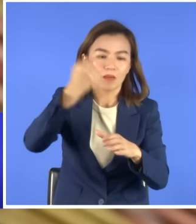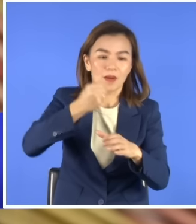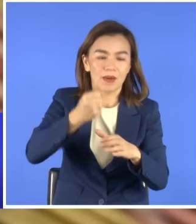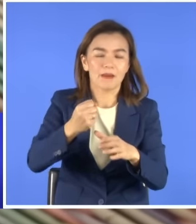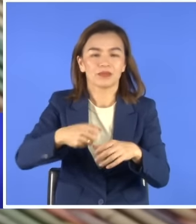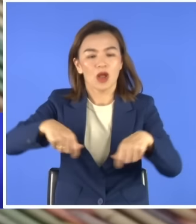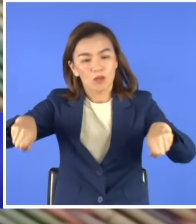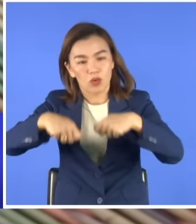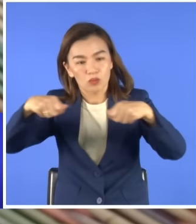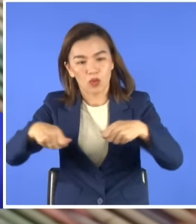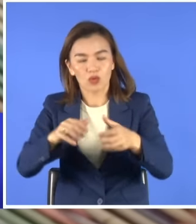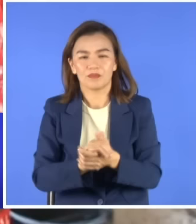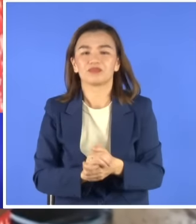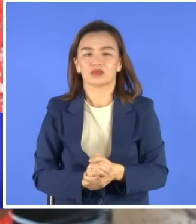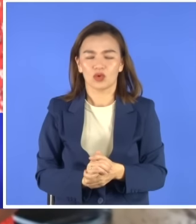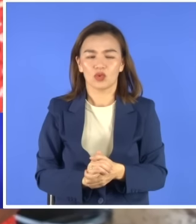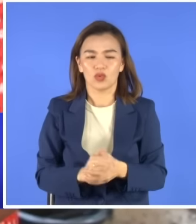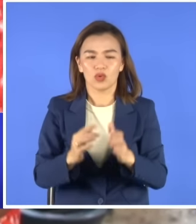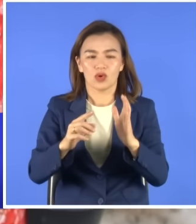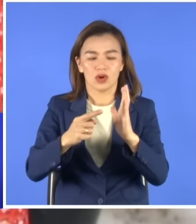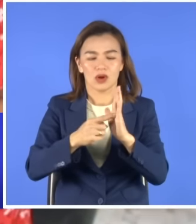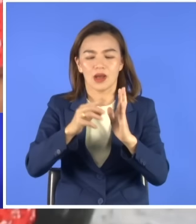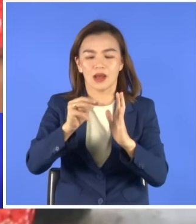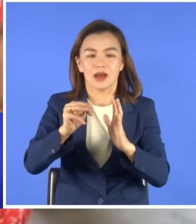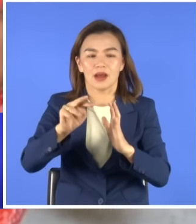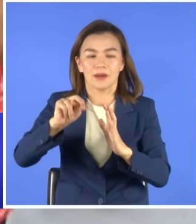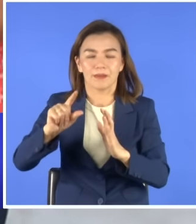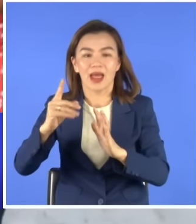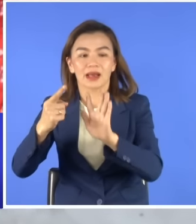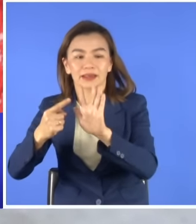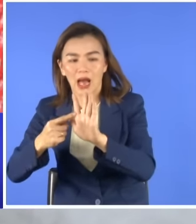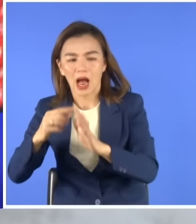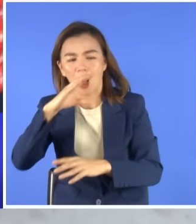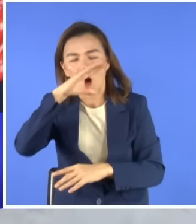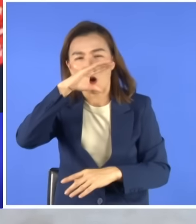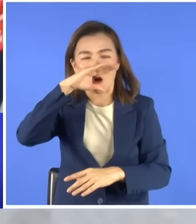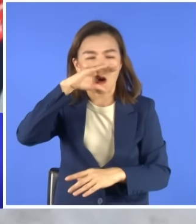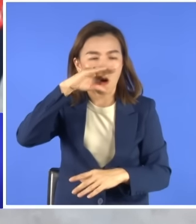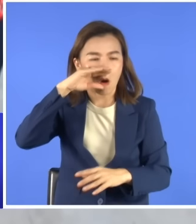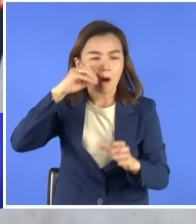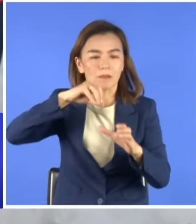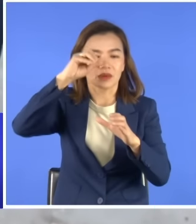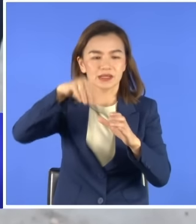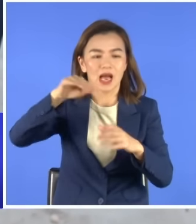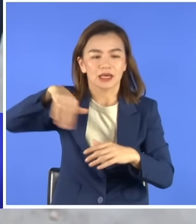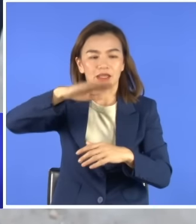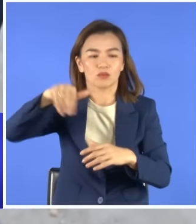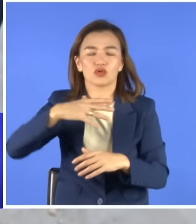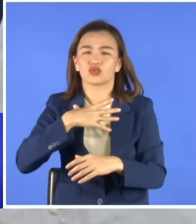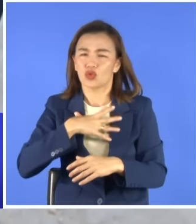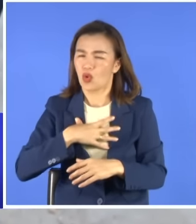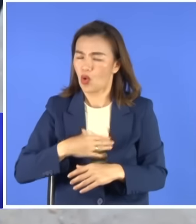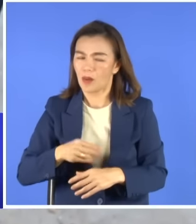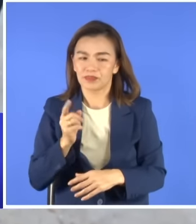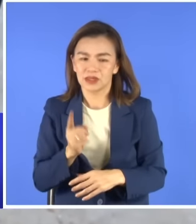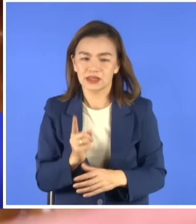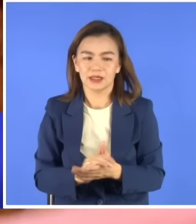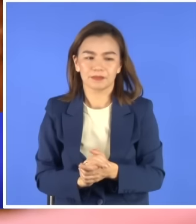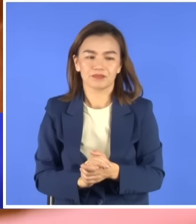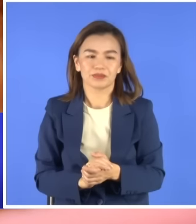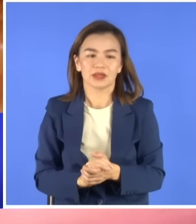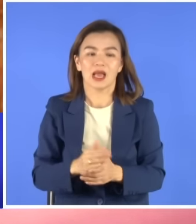แมงดานานี่แหละที่เป็นส่วนผสมทำให้กลิ่นหอมเย้ายวนเป็นที่ติดอกติดใจของลูกค้ามากโดยจะนำปลา